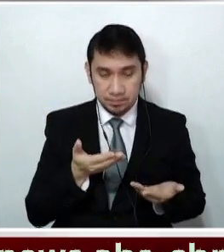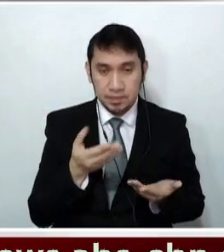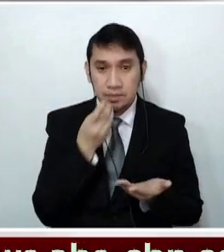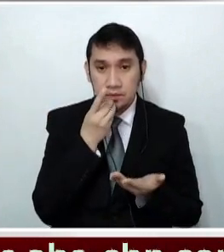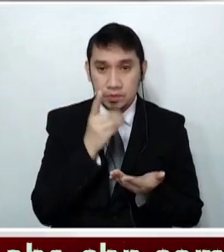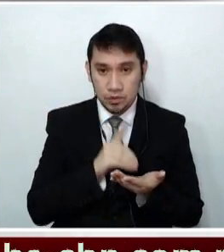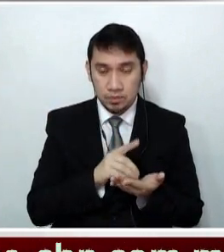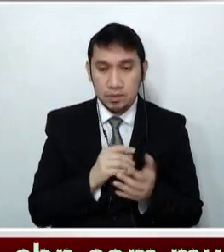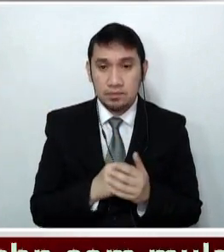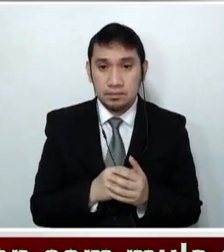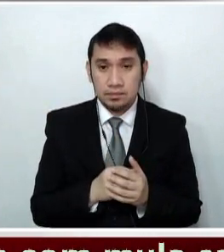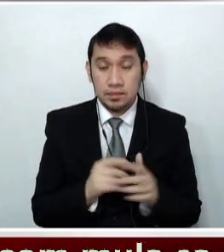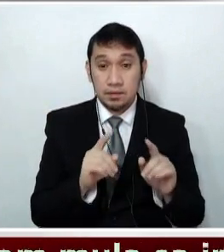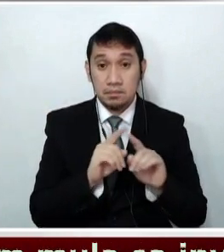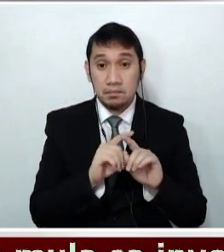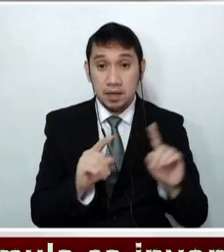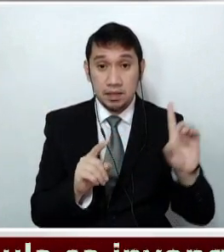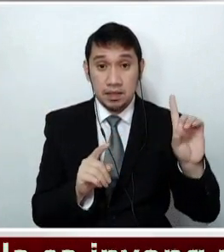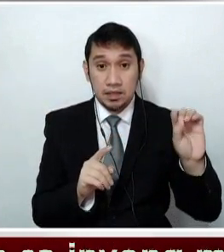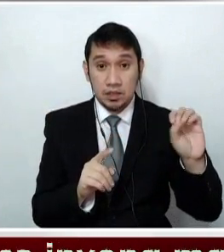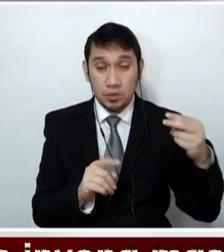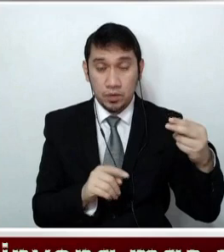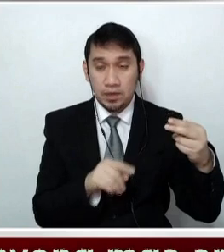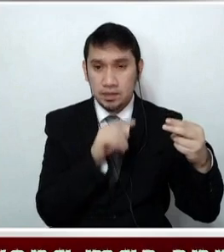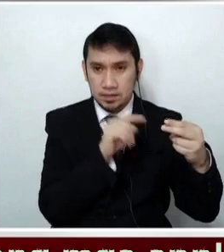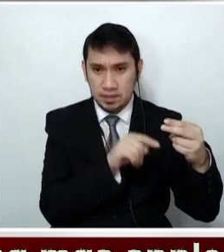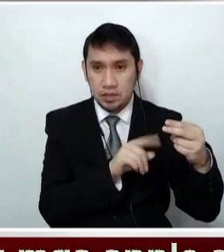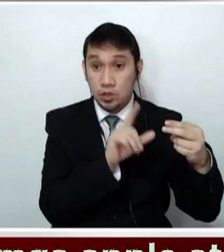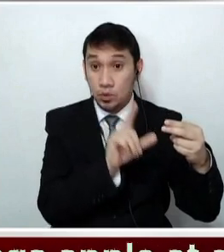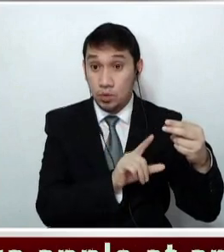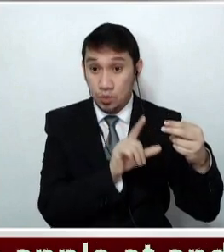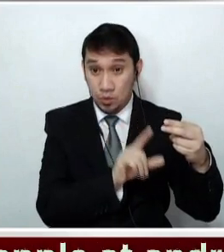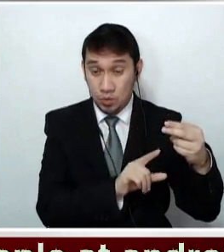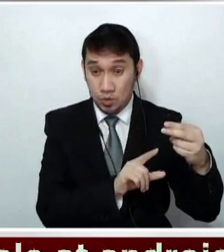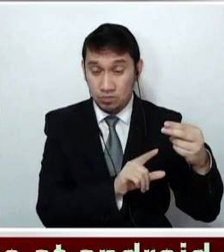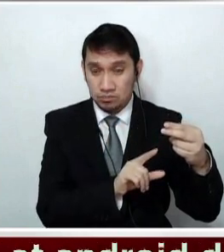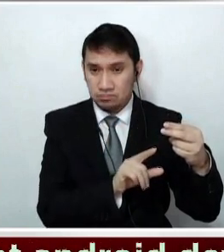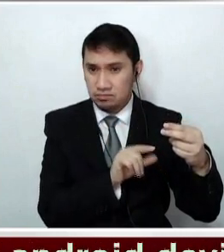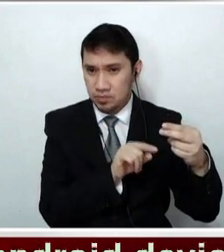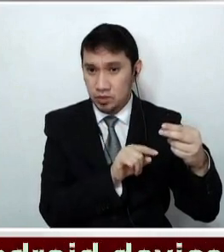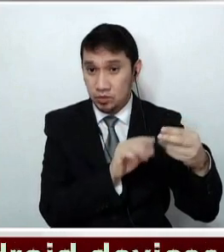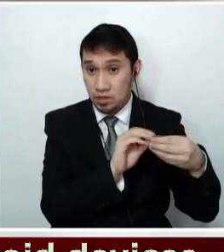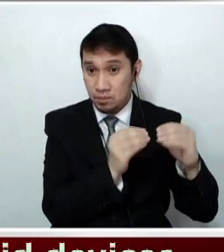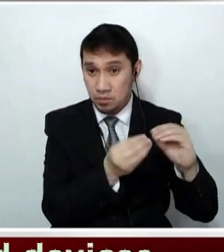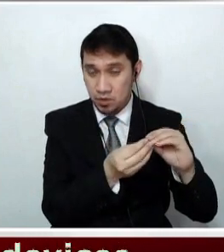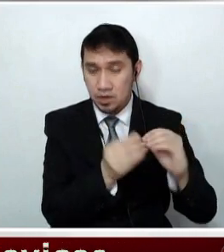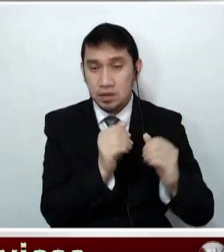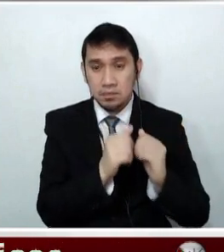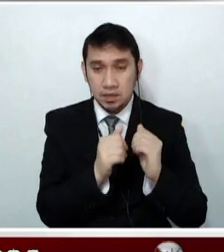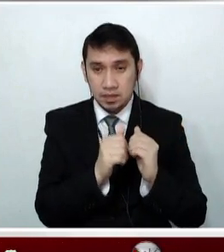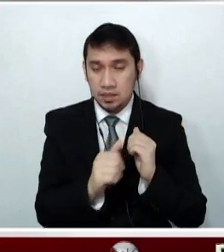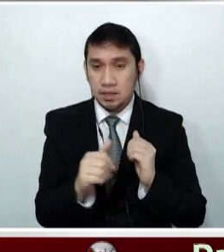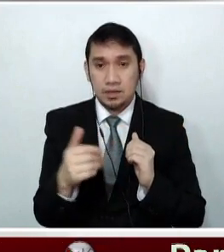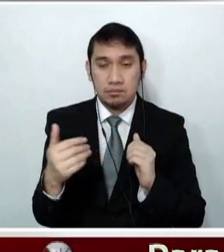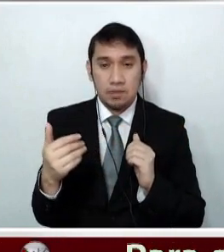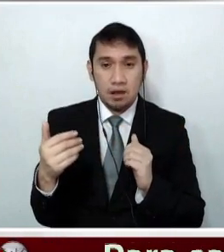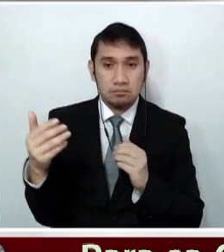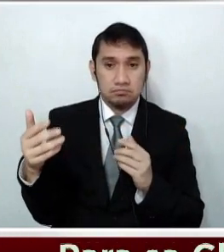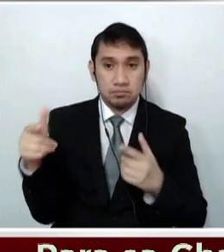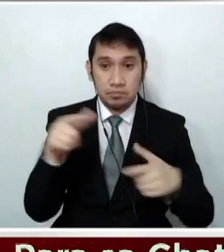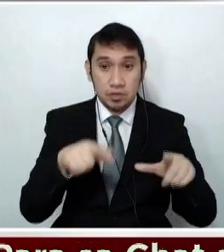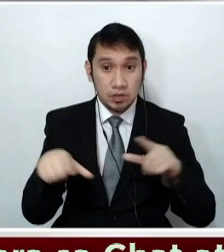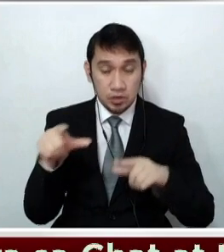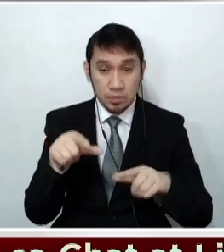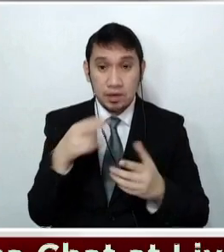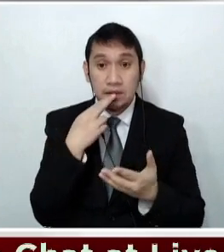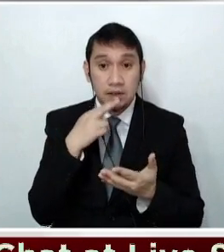Pero nilinaw po ng DOH na ang mababang bilang ng kaso ay bunsod ng mababang laboratory output noong Linggo. Sa bilang